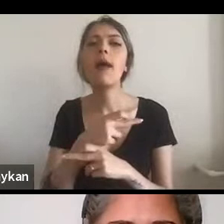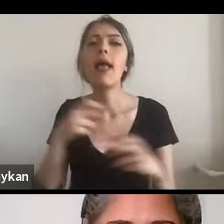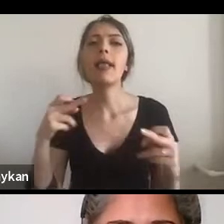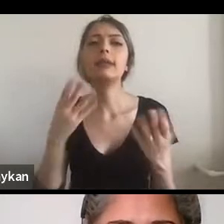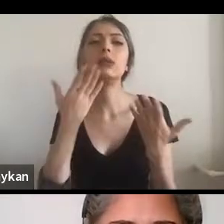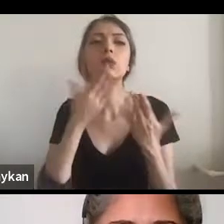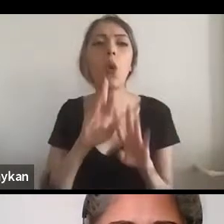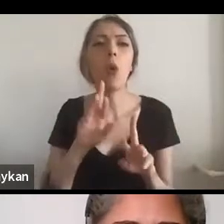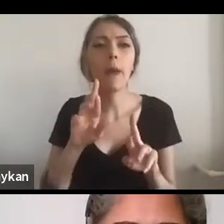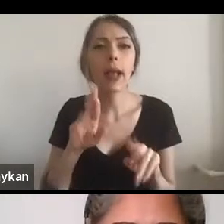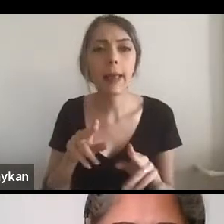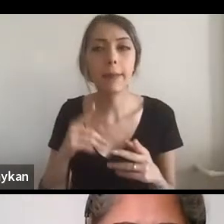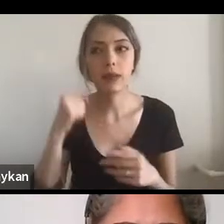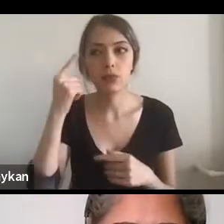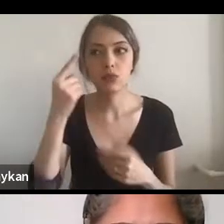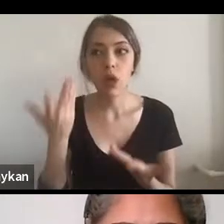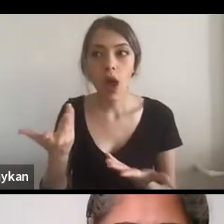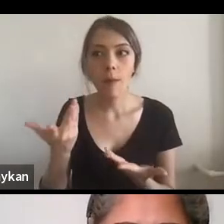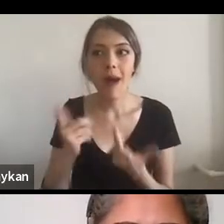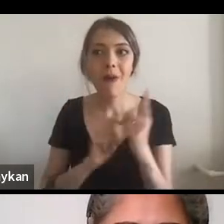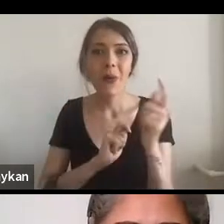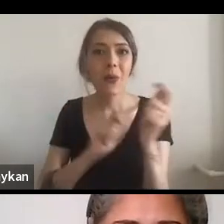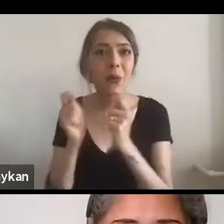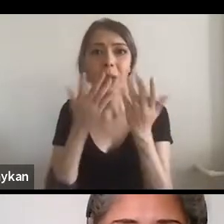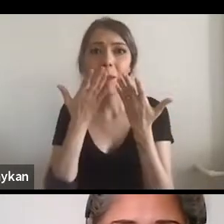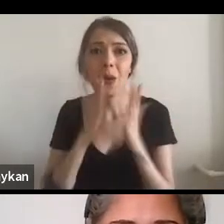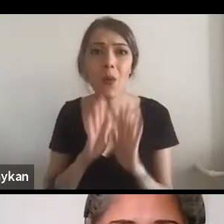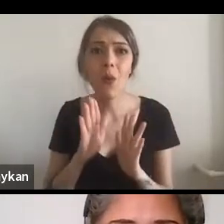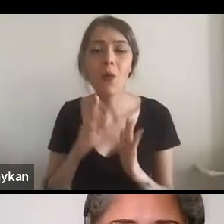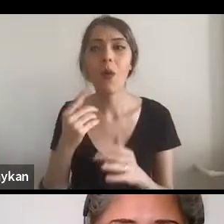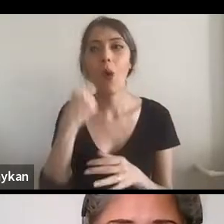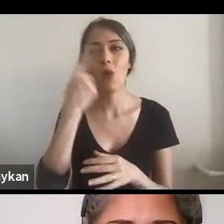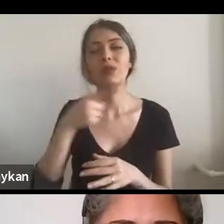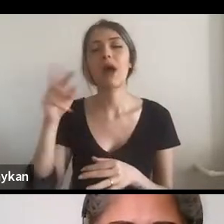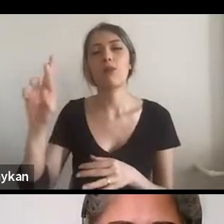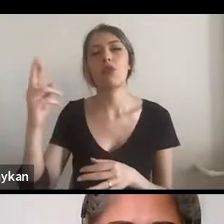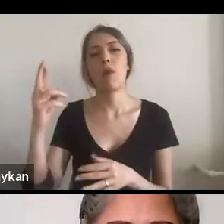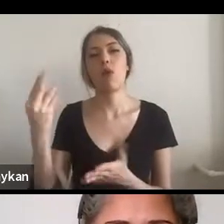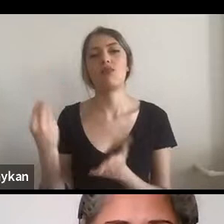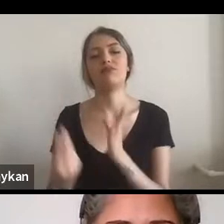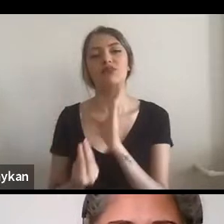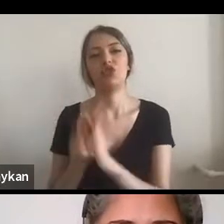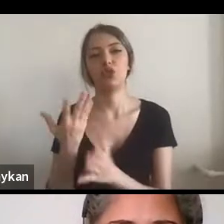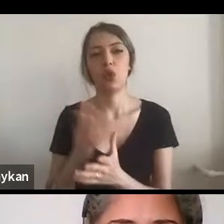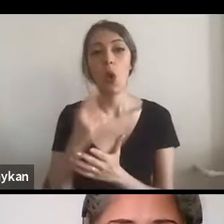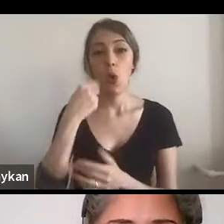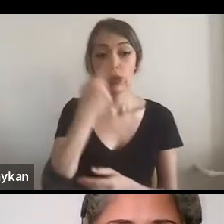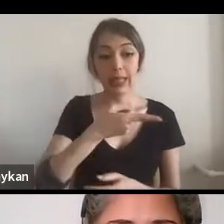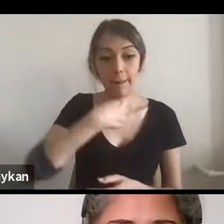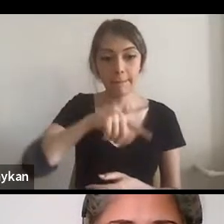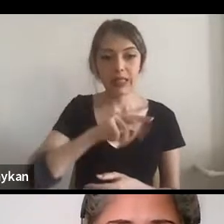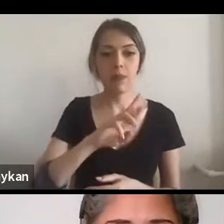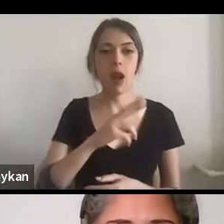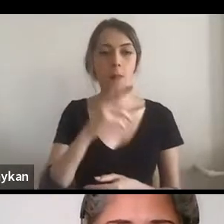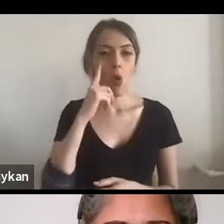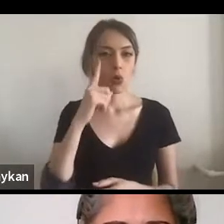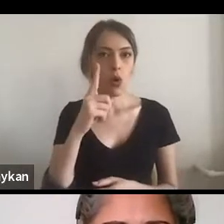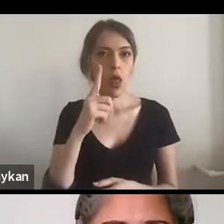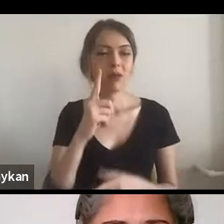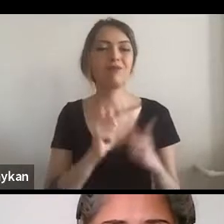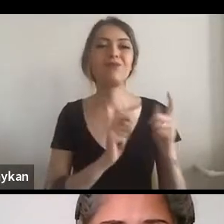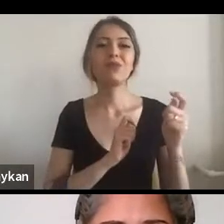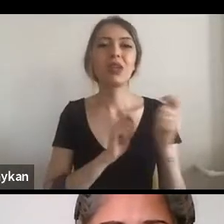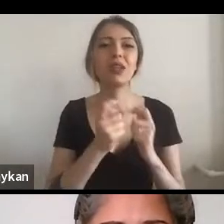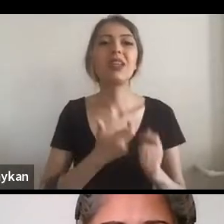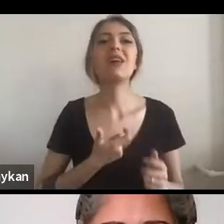olduğunu düşündüğümüzde de çok şaşılacak bir durum değil bu. O nedenle kendi raporumuzda daha çok uygulamadaki aksaklıklar ve yasaların